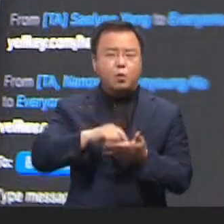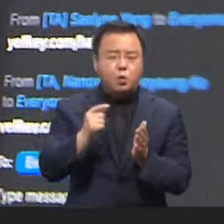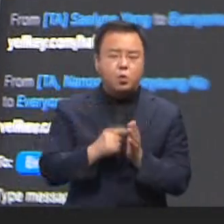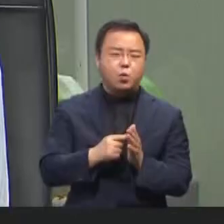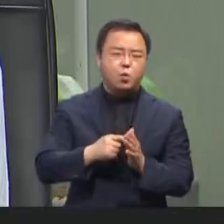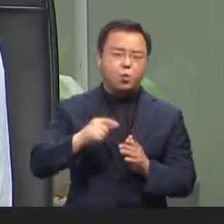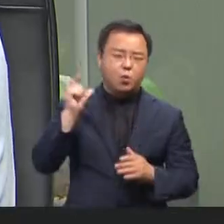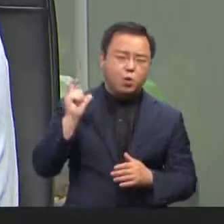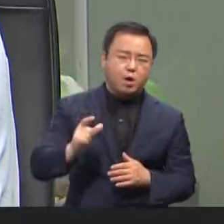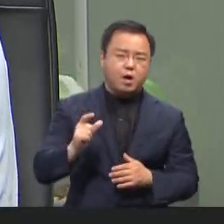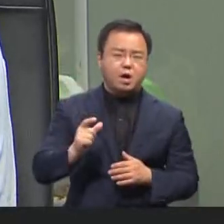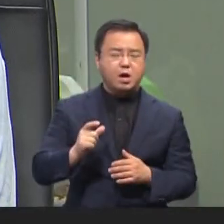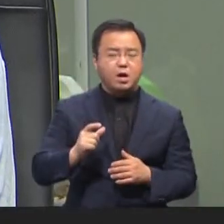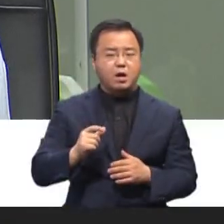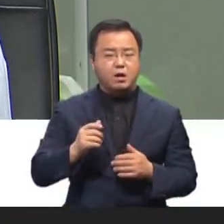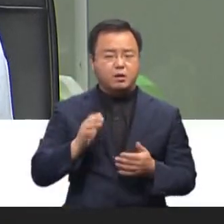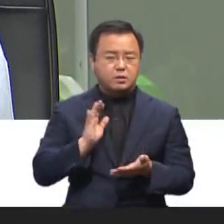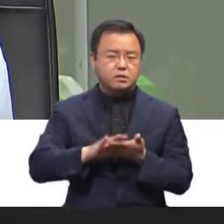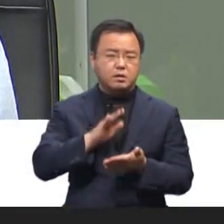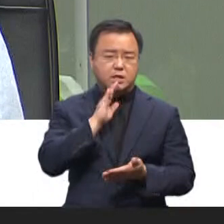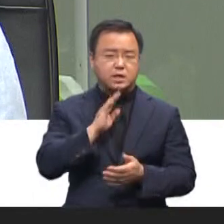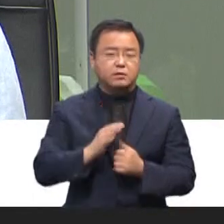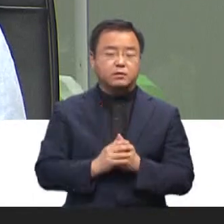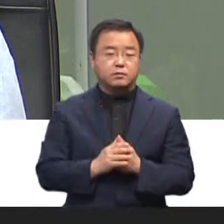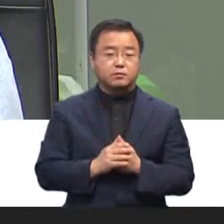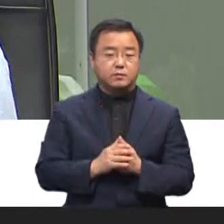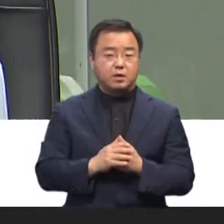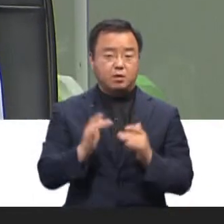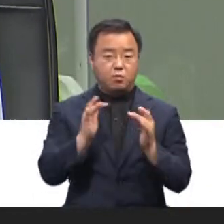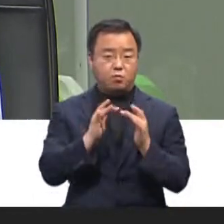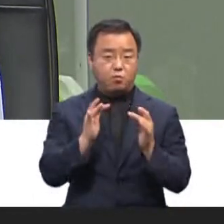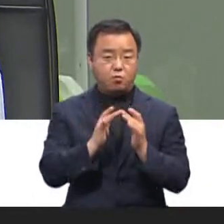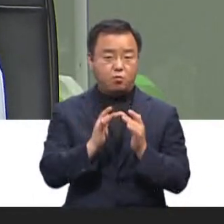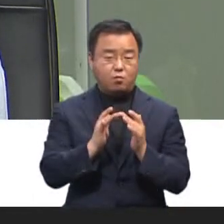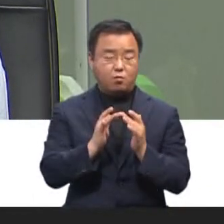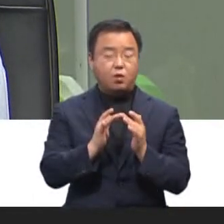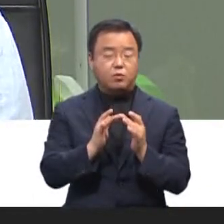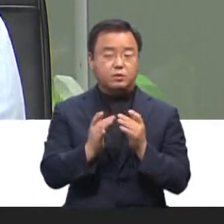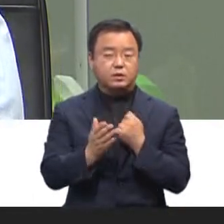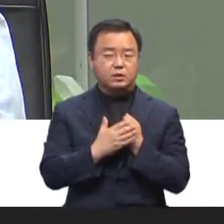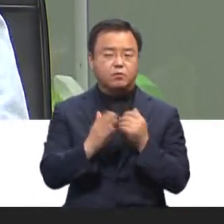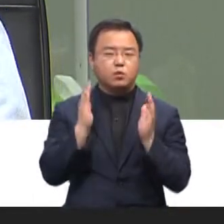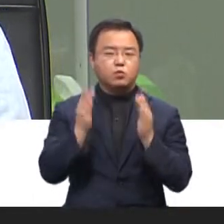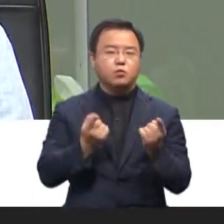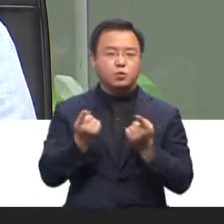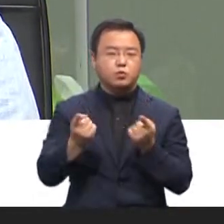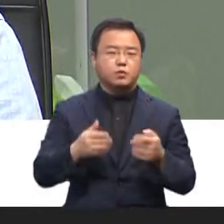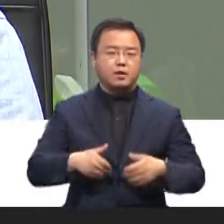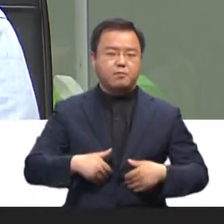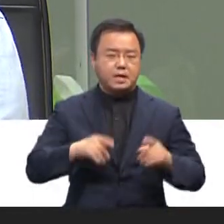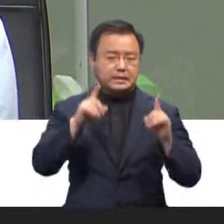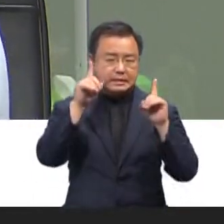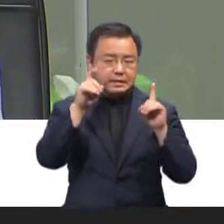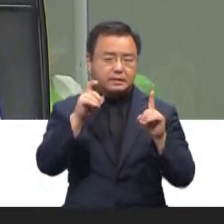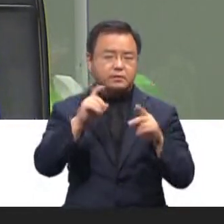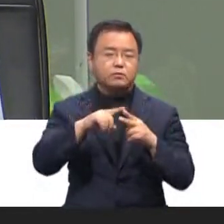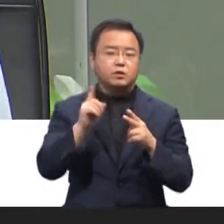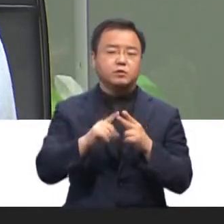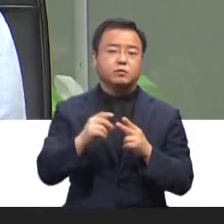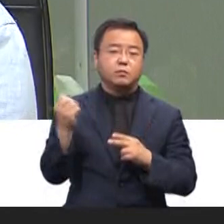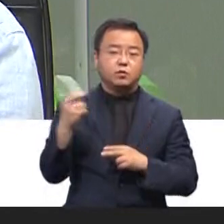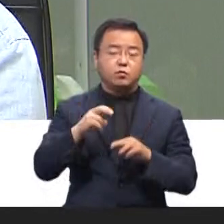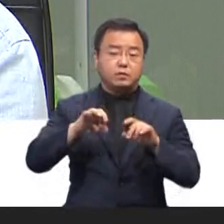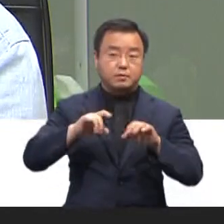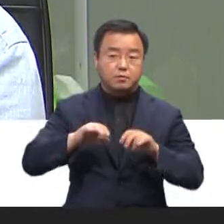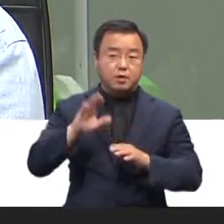강행군입니다. 원격이 되면서 그 조정이 굉장히 많이 필요하더라고요. 뭐 사진을 찍든 뭐 그